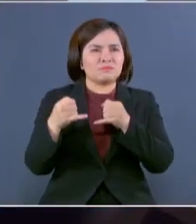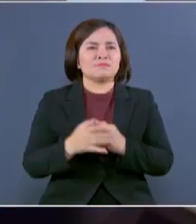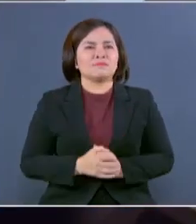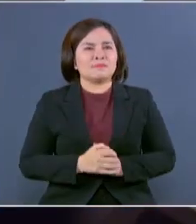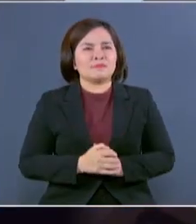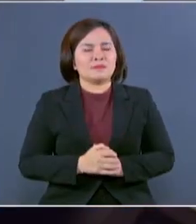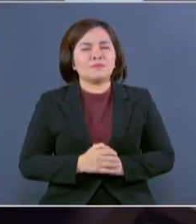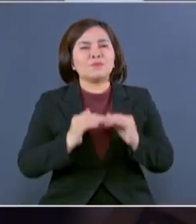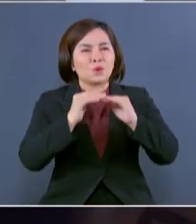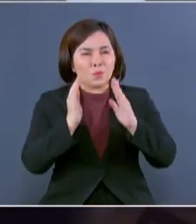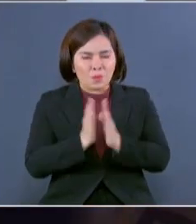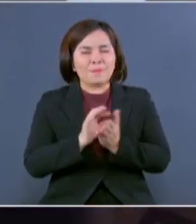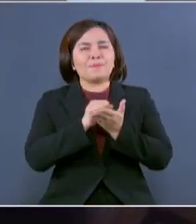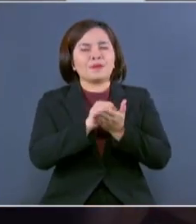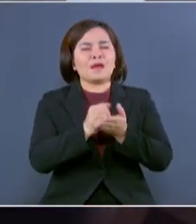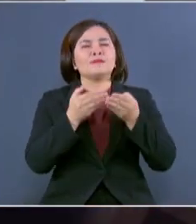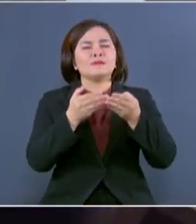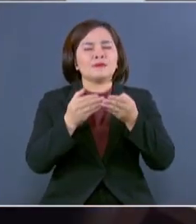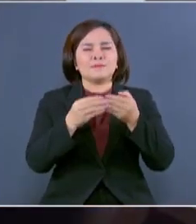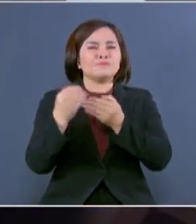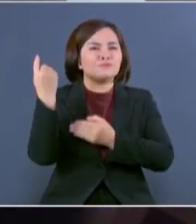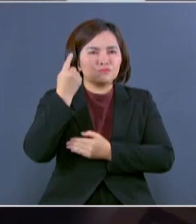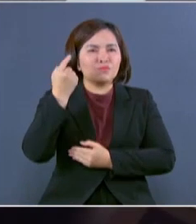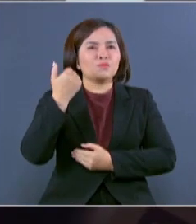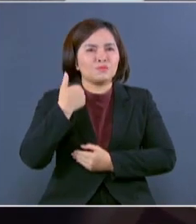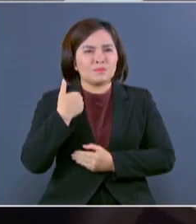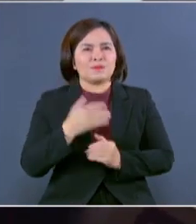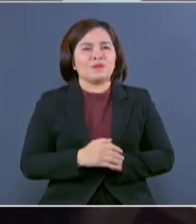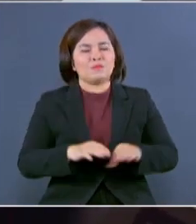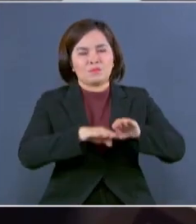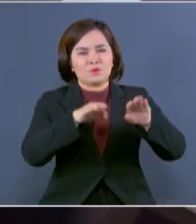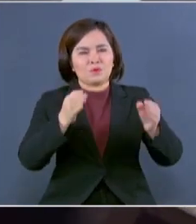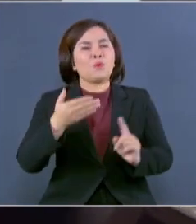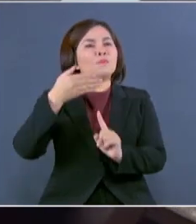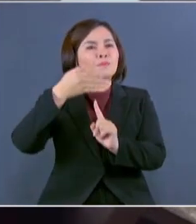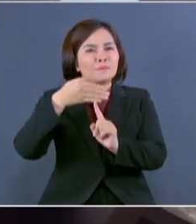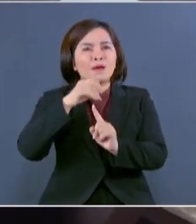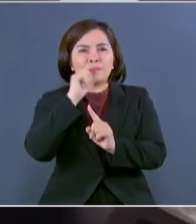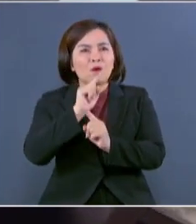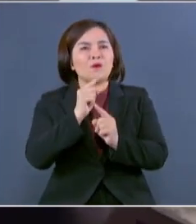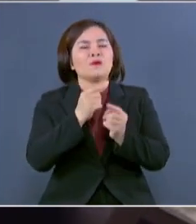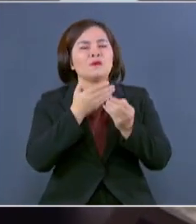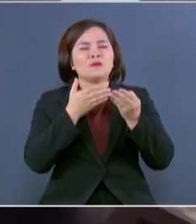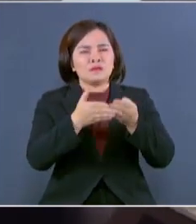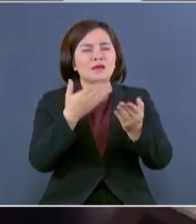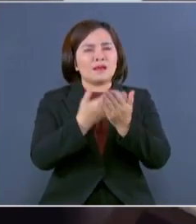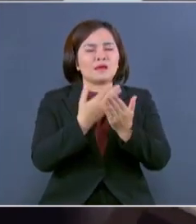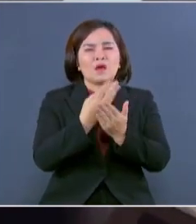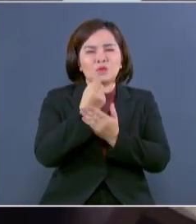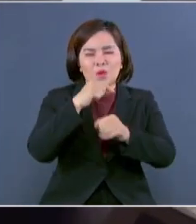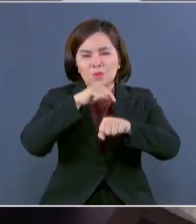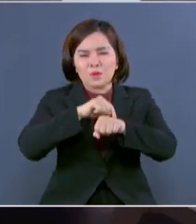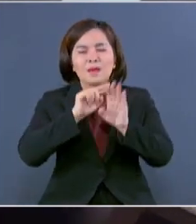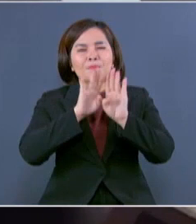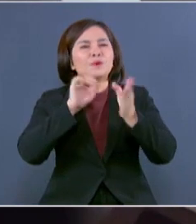มีกิจการเรืออยู่นะคะและเพราะว่าทางวัดเนี่ยเขาก็มีตั้งโต๊ะตั้งป้ายติดป้ายเลยด้วยซ้ำไปว่าลงเรือราคาเท่าไหร่หัวเท่าไหร่เวลาเท่า